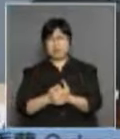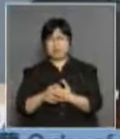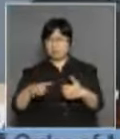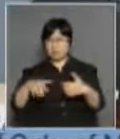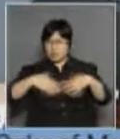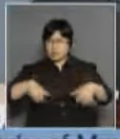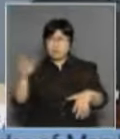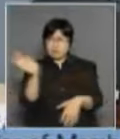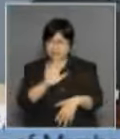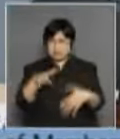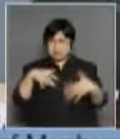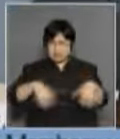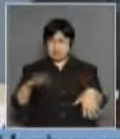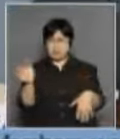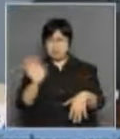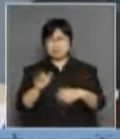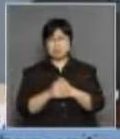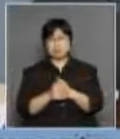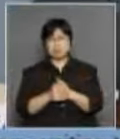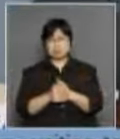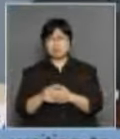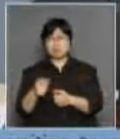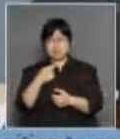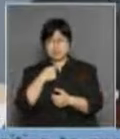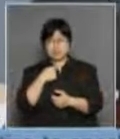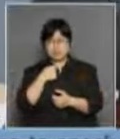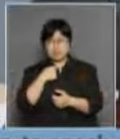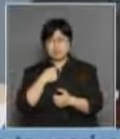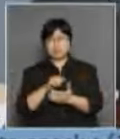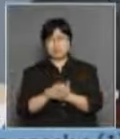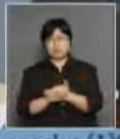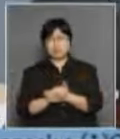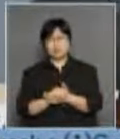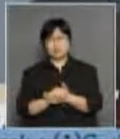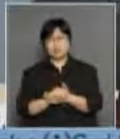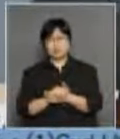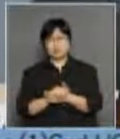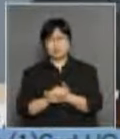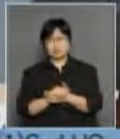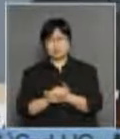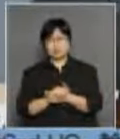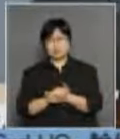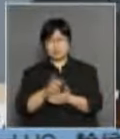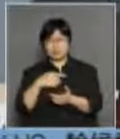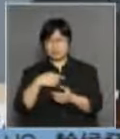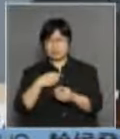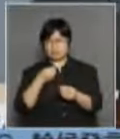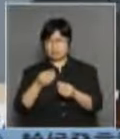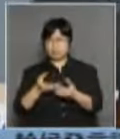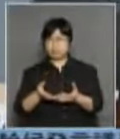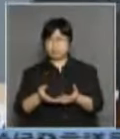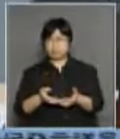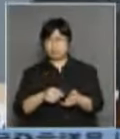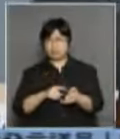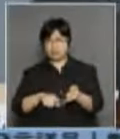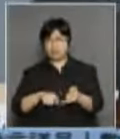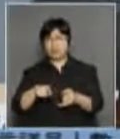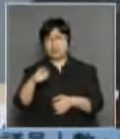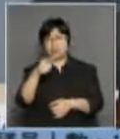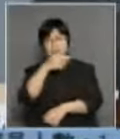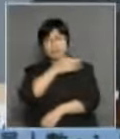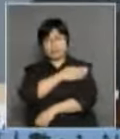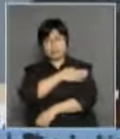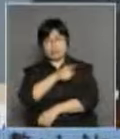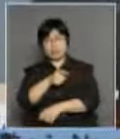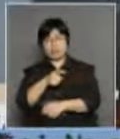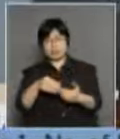㗎，你一定會再面付出後果㗎。佢意思就係話係咪你付出後果啊？你